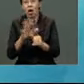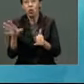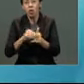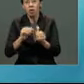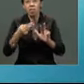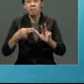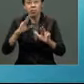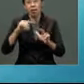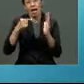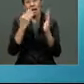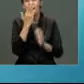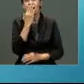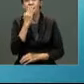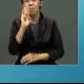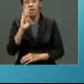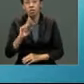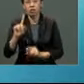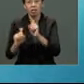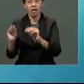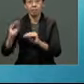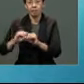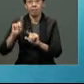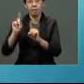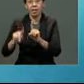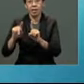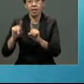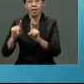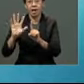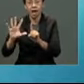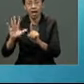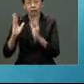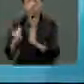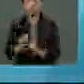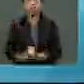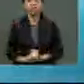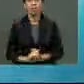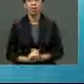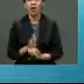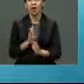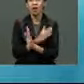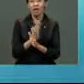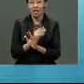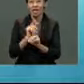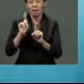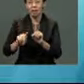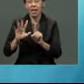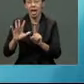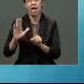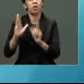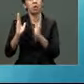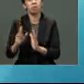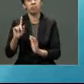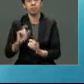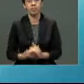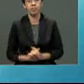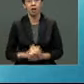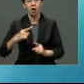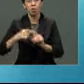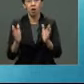ล้วก็มีการเสียชีวิตนะครับเพิ่มอีก 1,500 ศพนะครับในวันก่อนนู้นนะครับแล้วก็ทำให้รวม